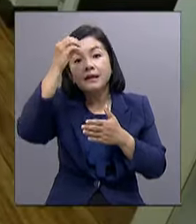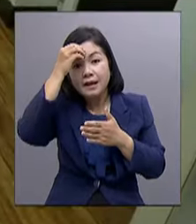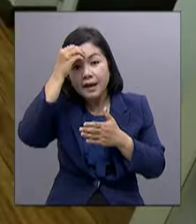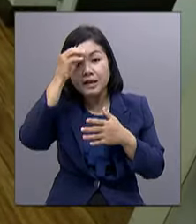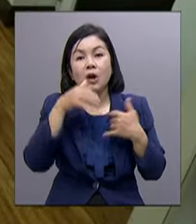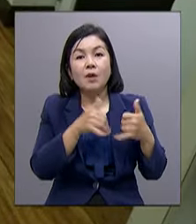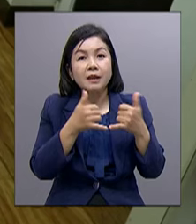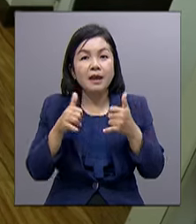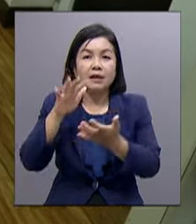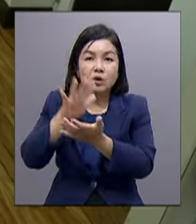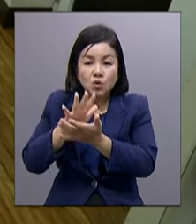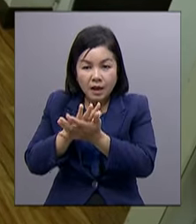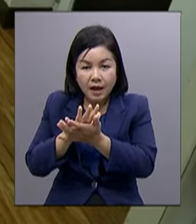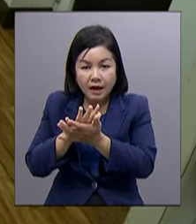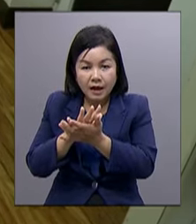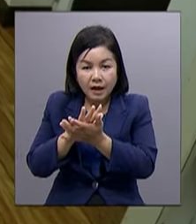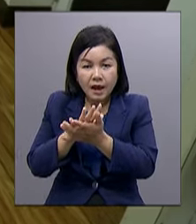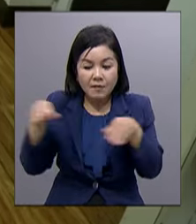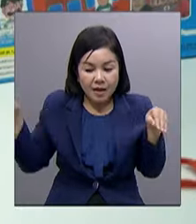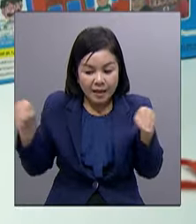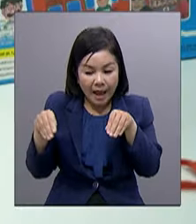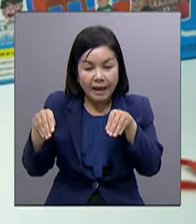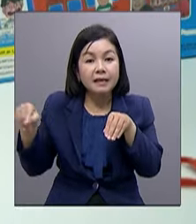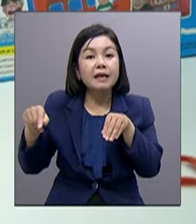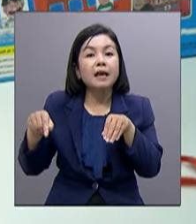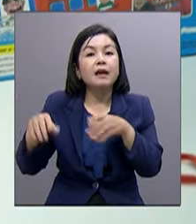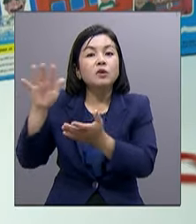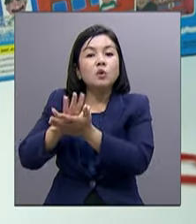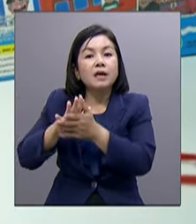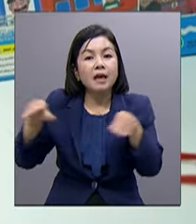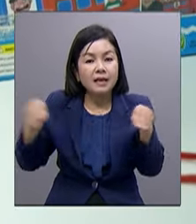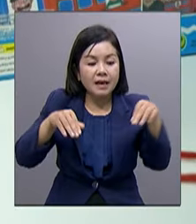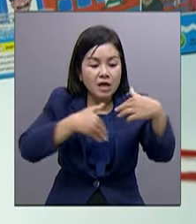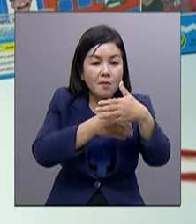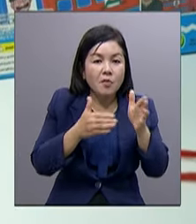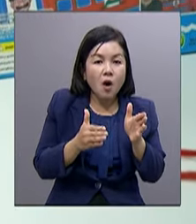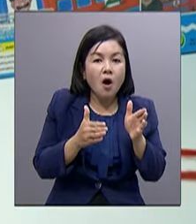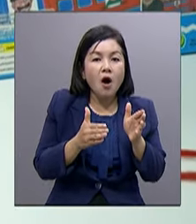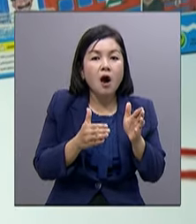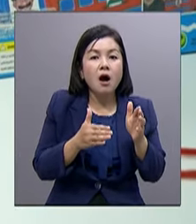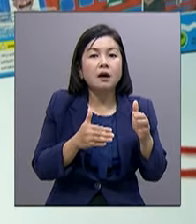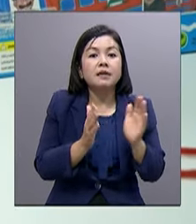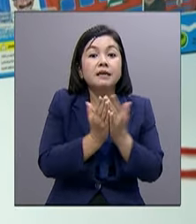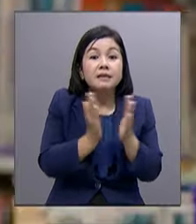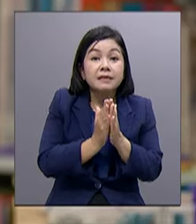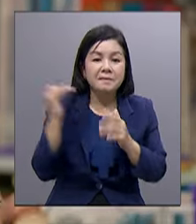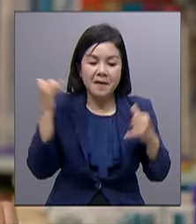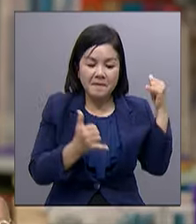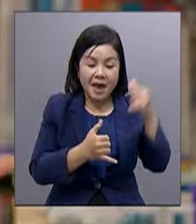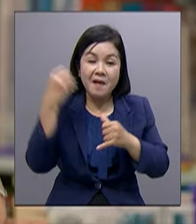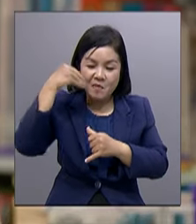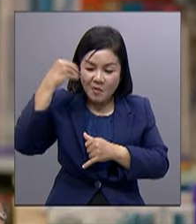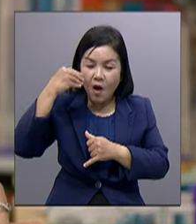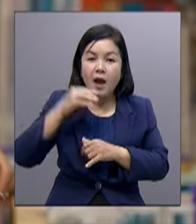าจากโรงเรียนที่อยู่บริเวณรอบข้างนะคะหรือใกล้ๆกับห้องสมุดเขาก็จะมาใช้บริการอยู่บ่อยๆคือเลิกเ